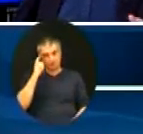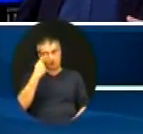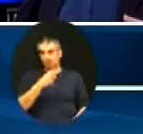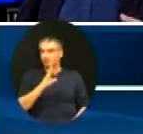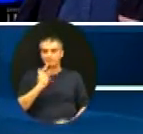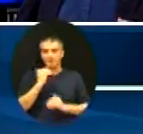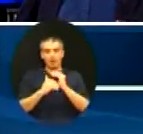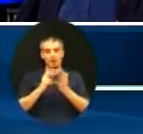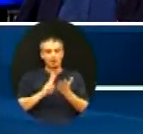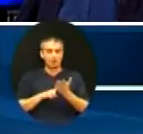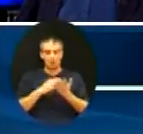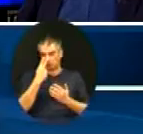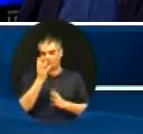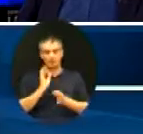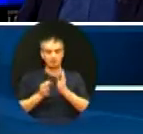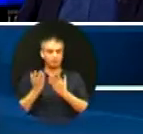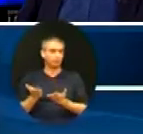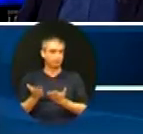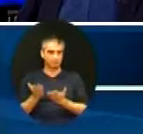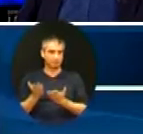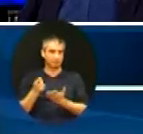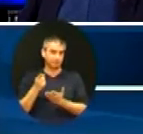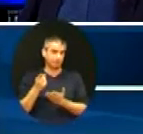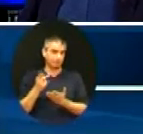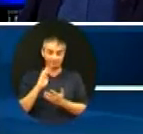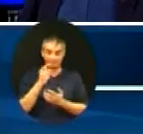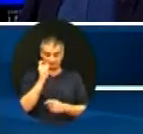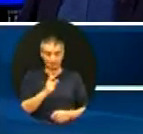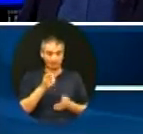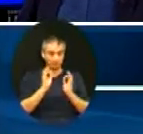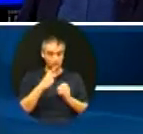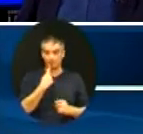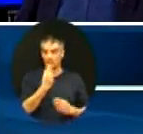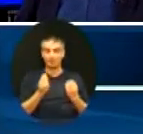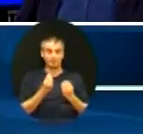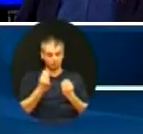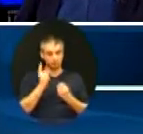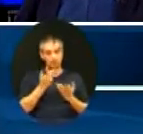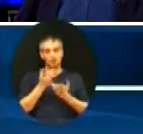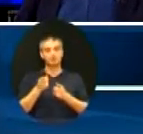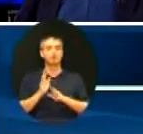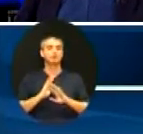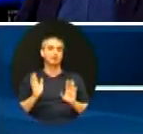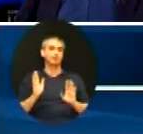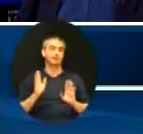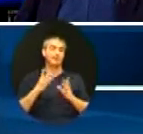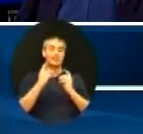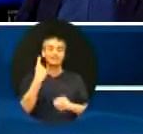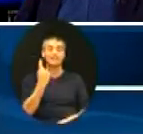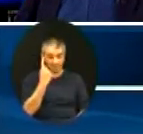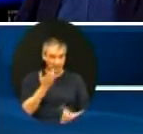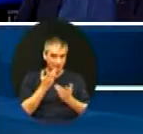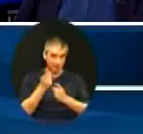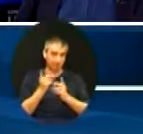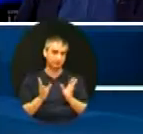מה ההליך הנכון מבחינה המשפטית, זה שאם אדם מסוים אמר משהו שצריך להתייחס אליו, הדרך היחידה להתייחס